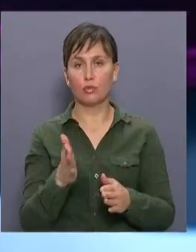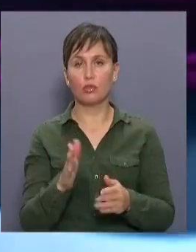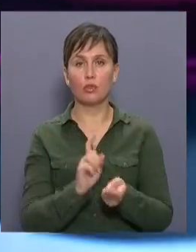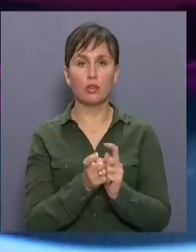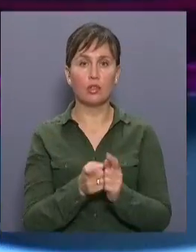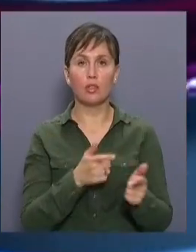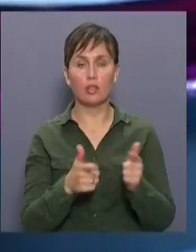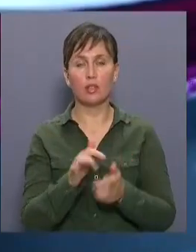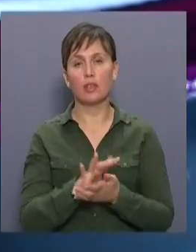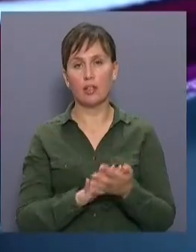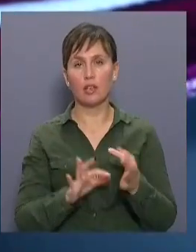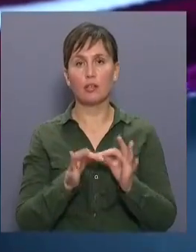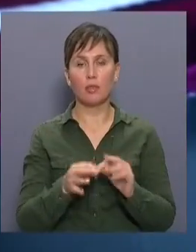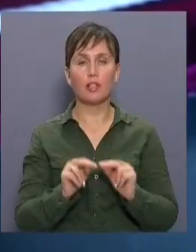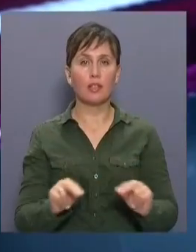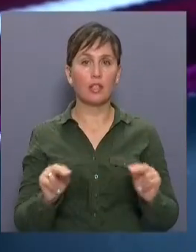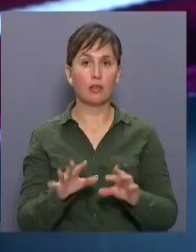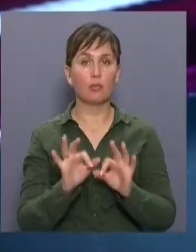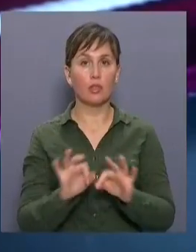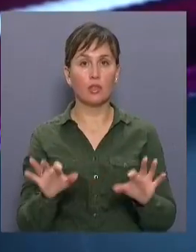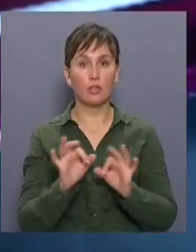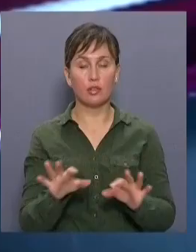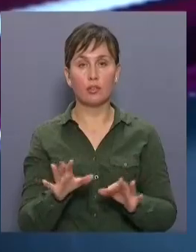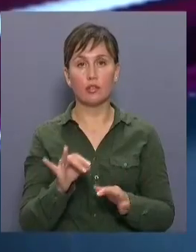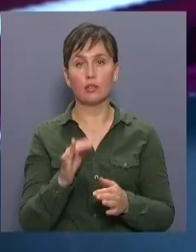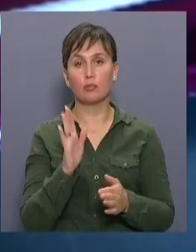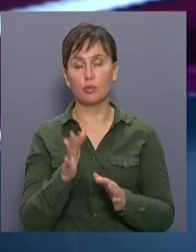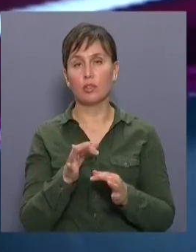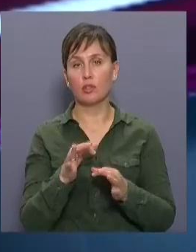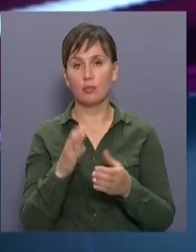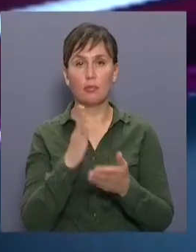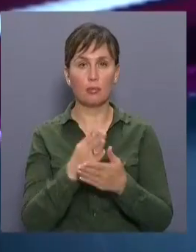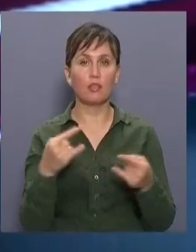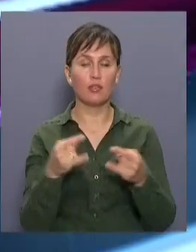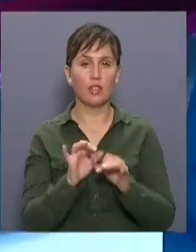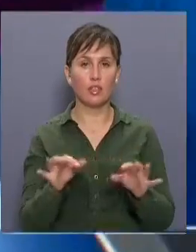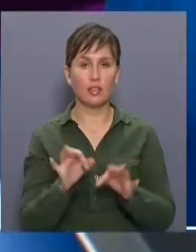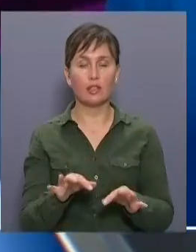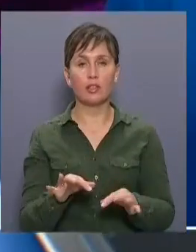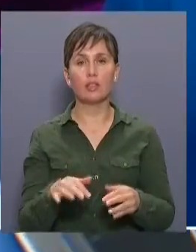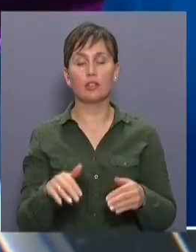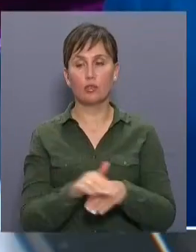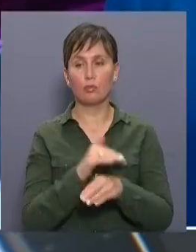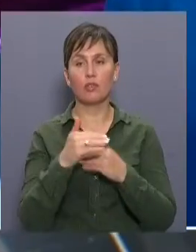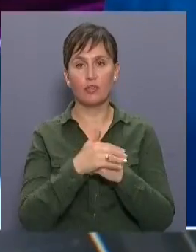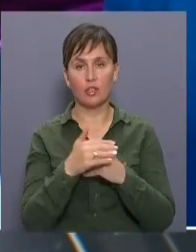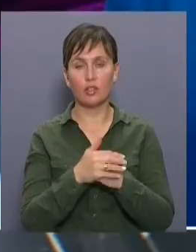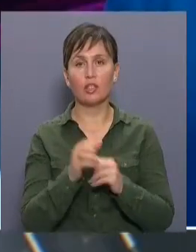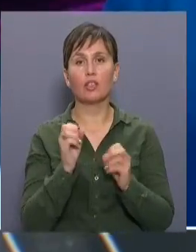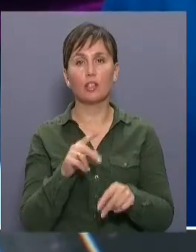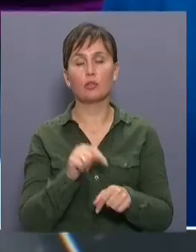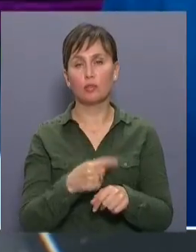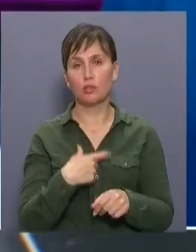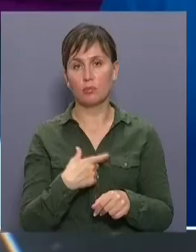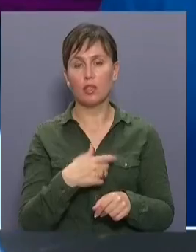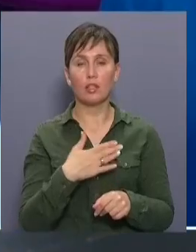готов рассказать их тренер. Олег Ковальчук присоединяется к нашему эфиру из Саутгемптона. Олег Аркадьевич, добрый вечер. Ну, как чувствуют себя